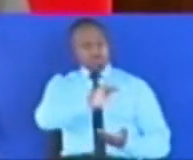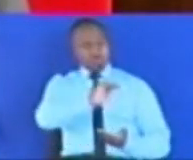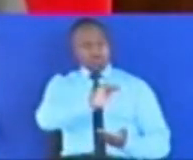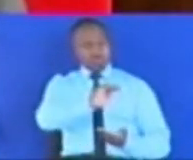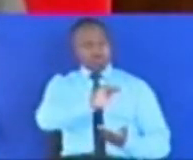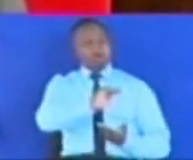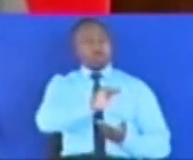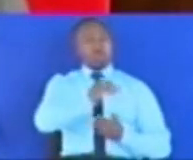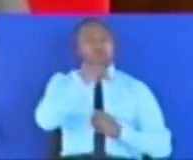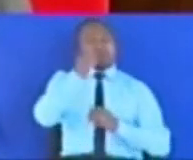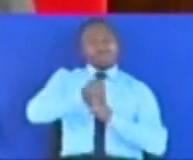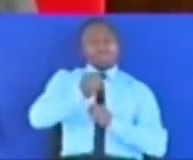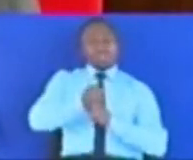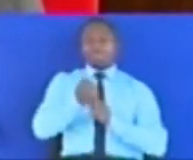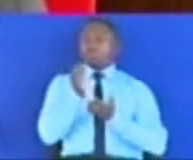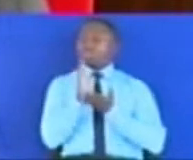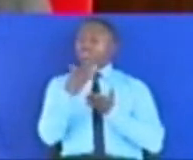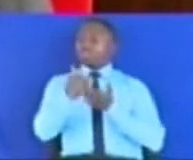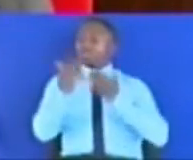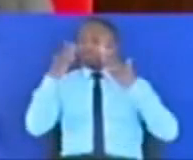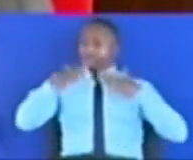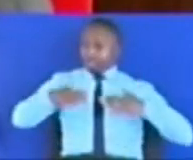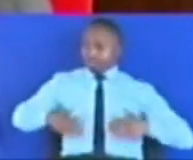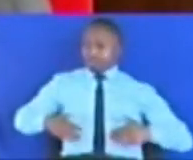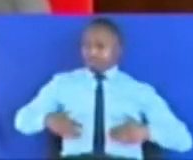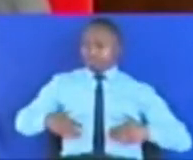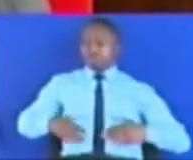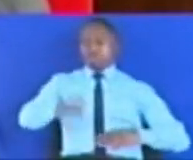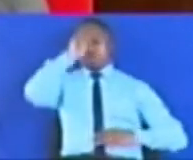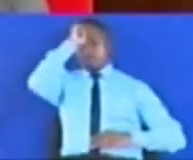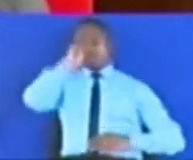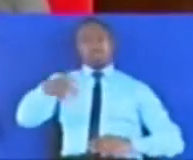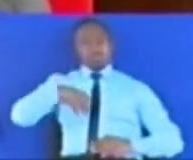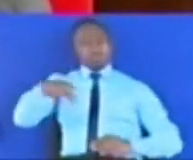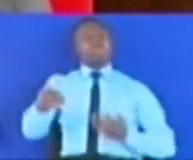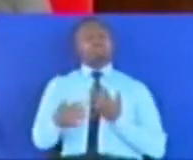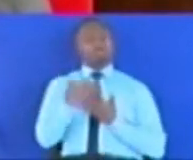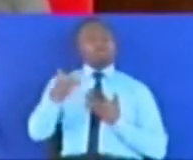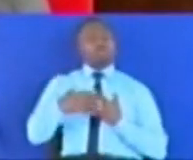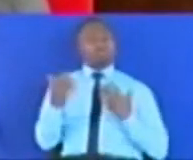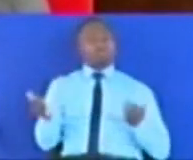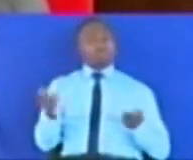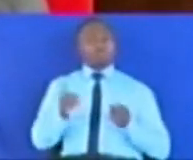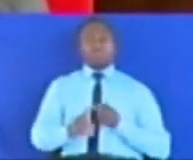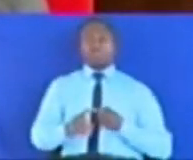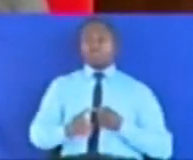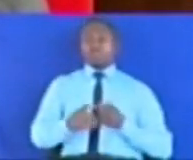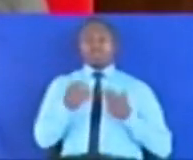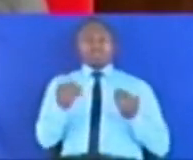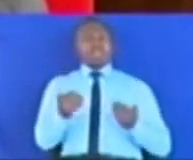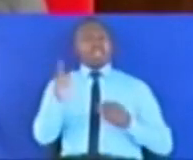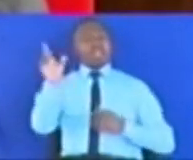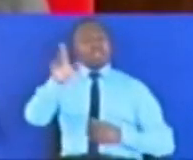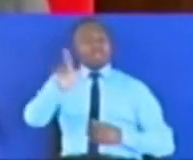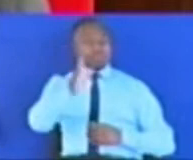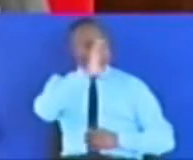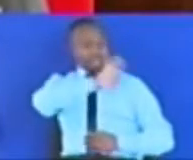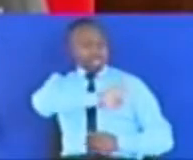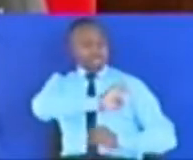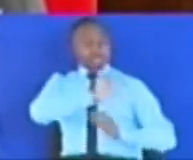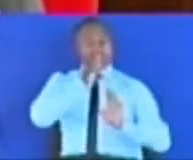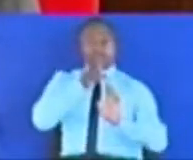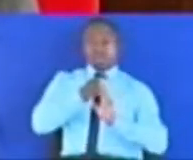wa watumishi wa sekta ya afya. Mheshimiwa Waziri, tueleze ni mnaajiri lini ili